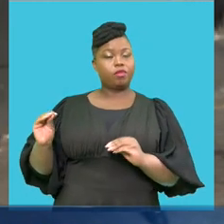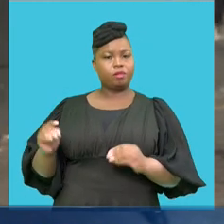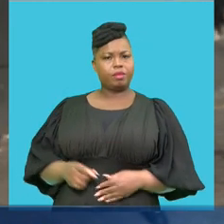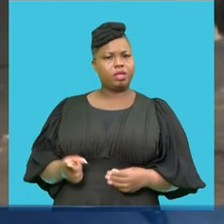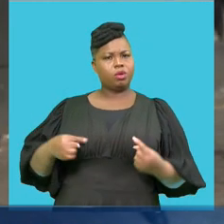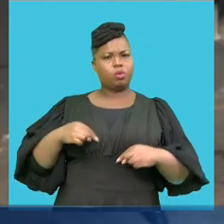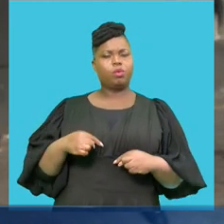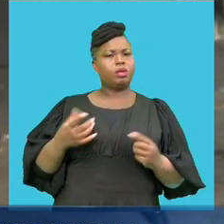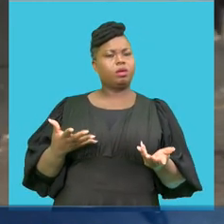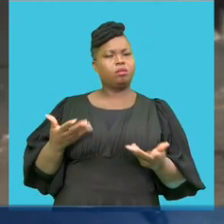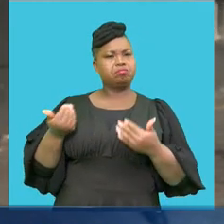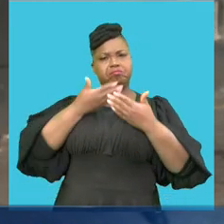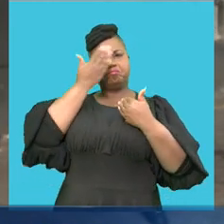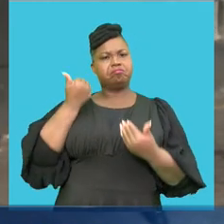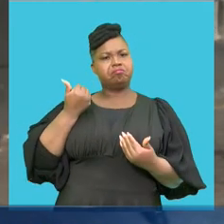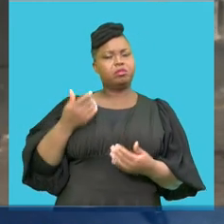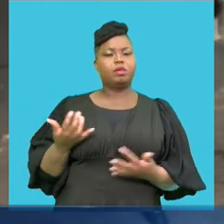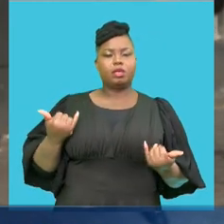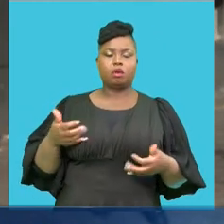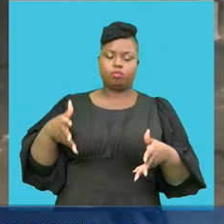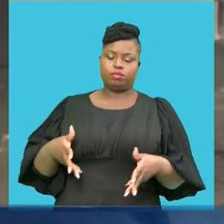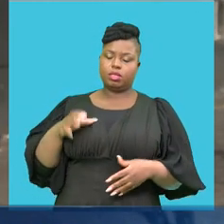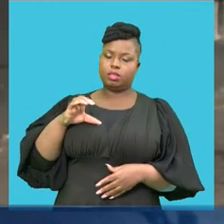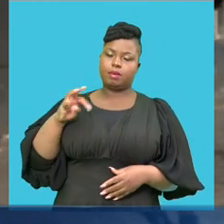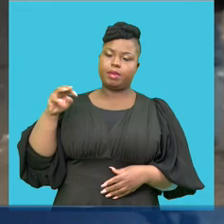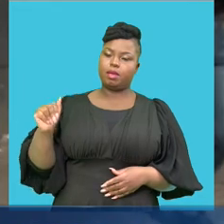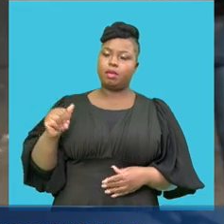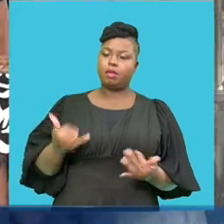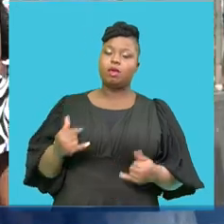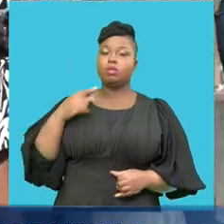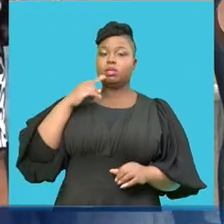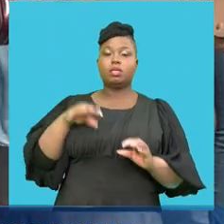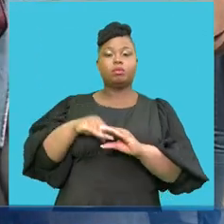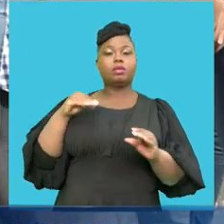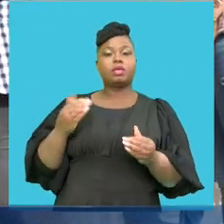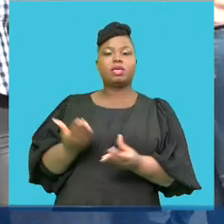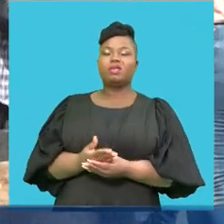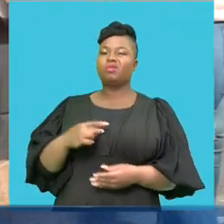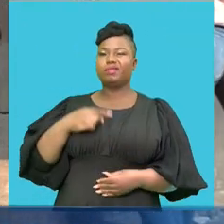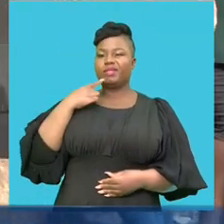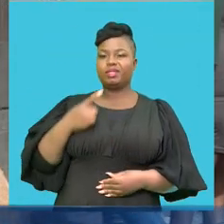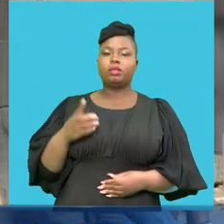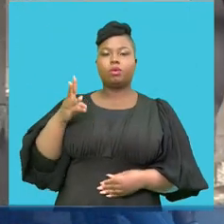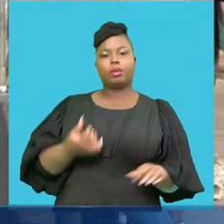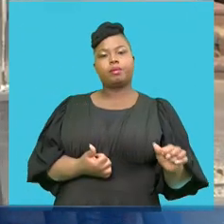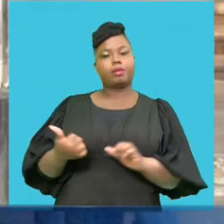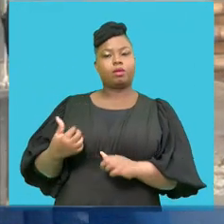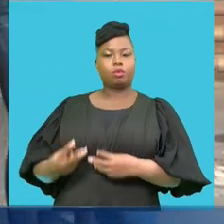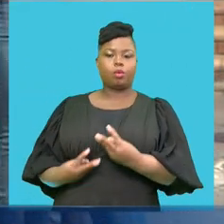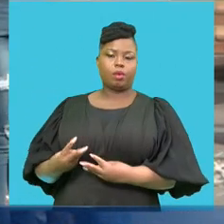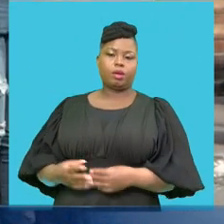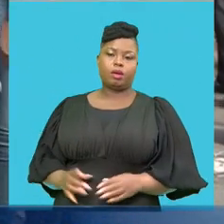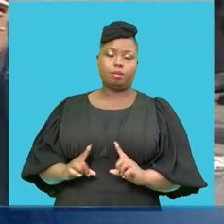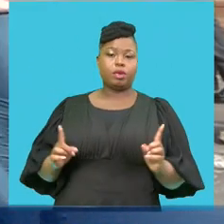sikhona emsebenzini bangasitshela. And now sila i-CCMA ne-CCMA ya withdraw icala lethu because basithembisa ukuthi sisazobuyela emsebenzini